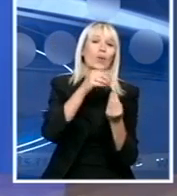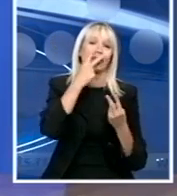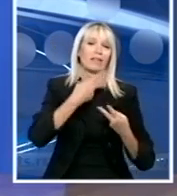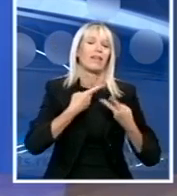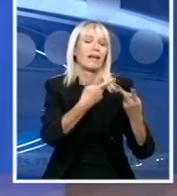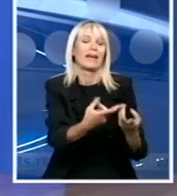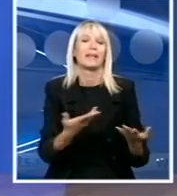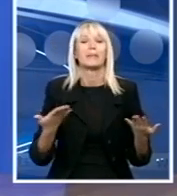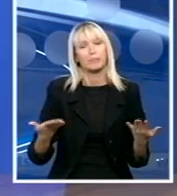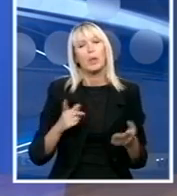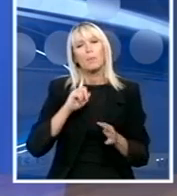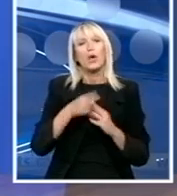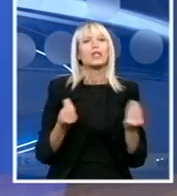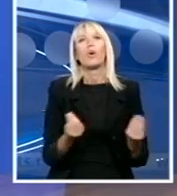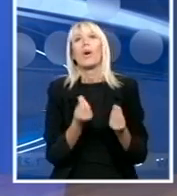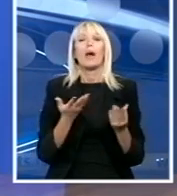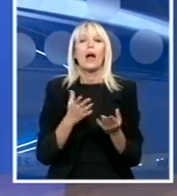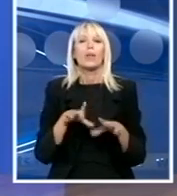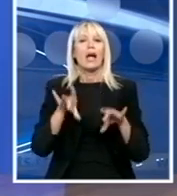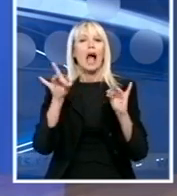neophodno bilo to relaksirati.